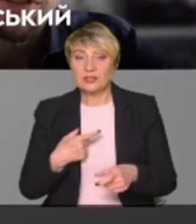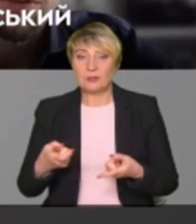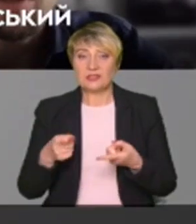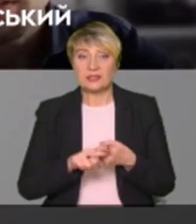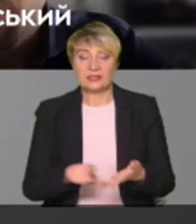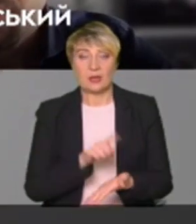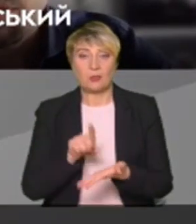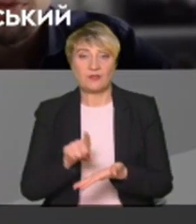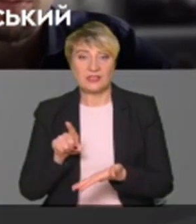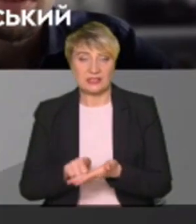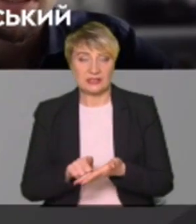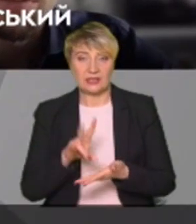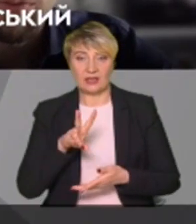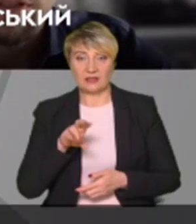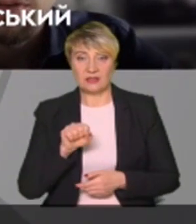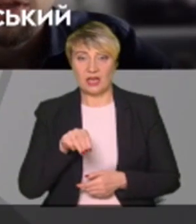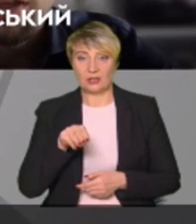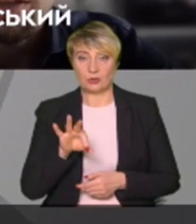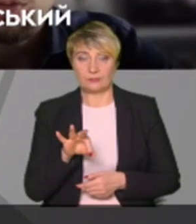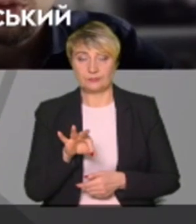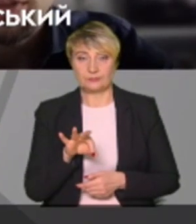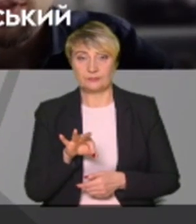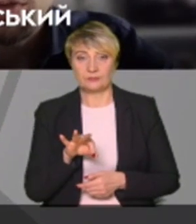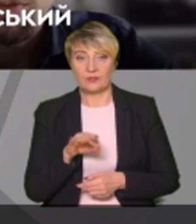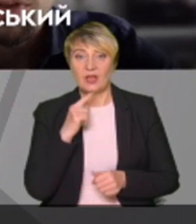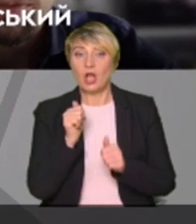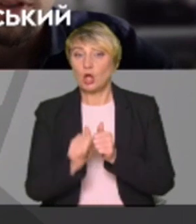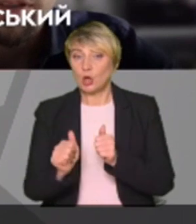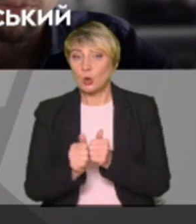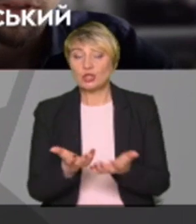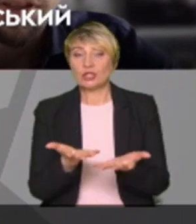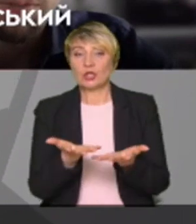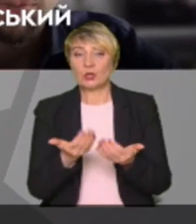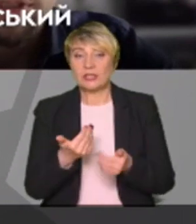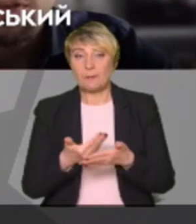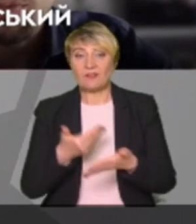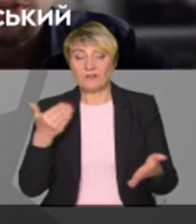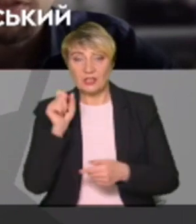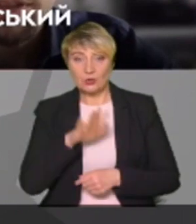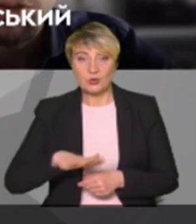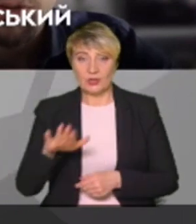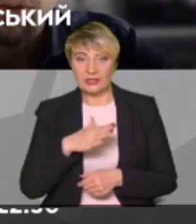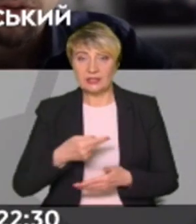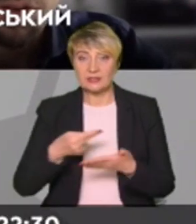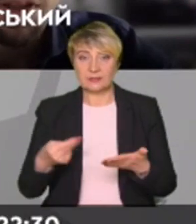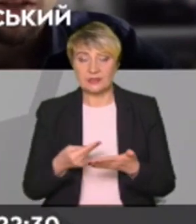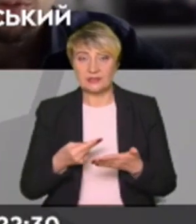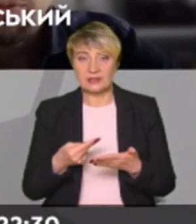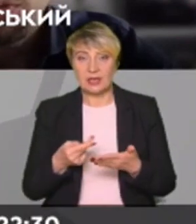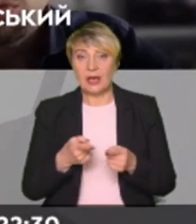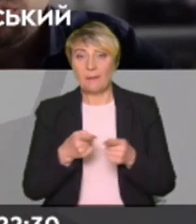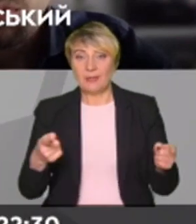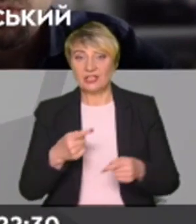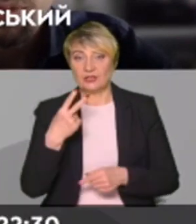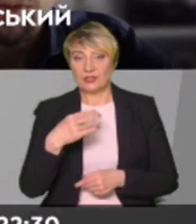по НАТО, і не зв'язаними по зобов'язаннями по НАТО. І кожна із них отримувала від країн-партнера і підписанта в межах 24 годин